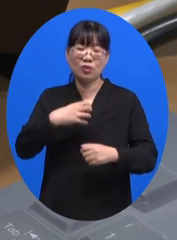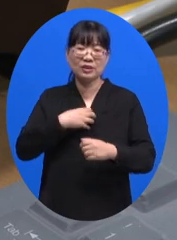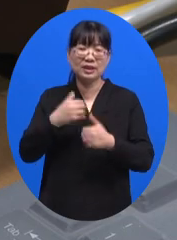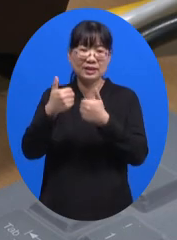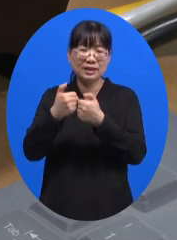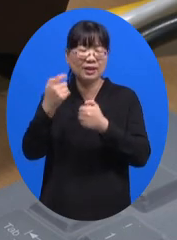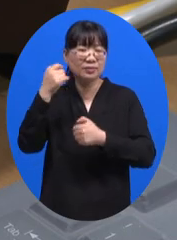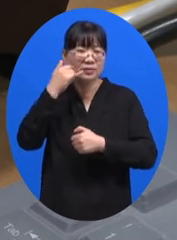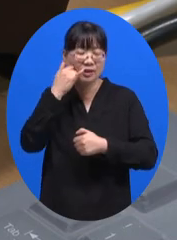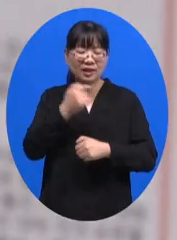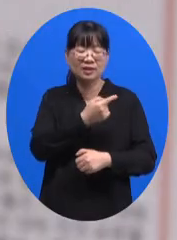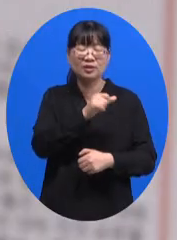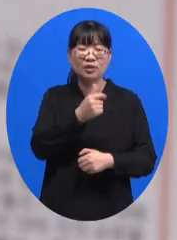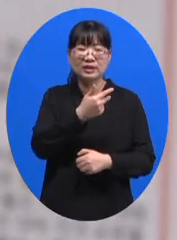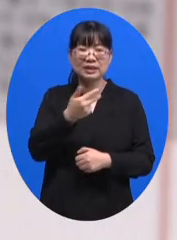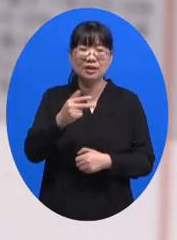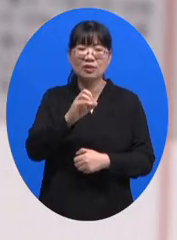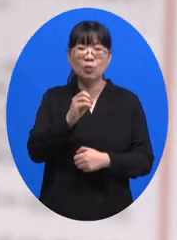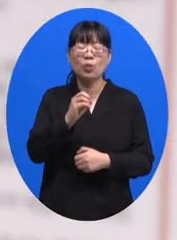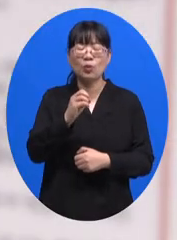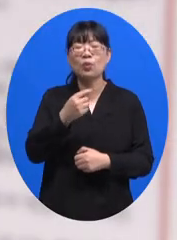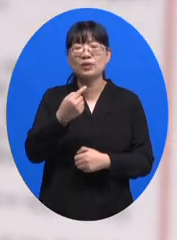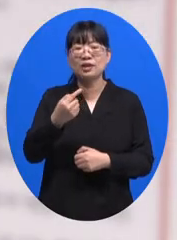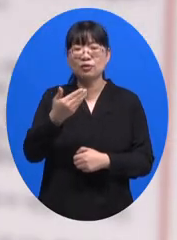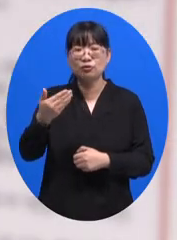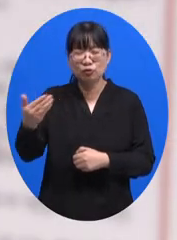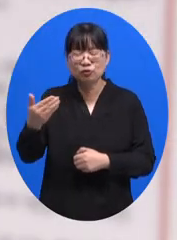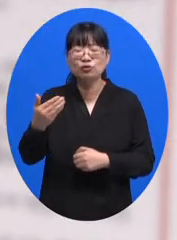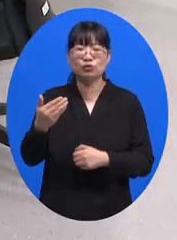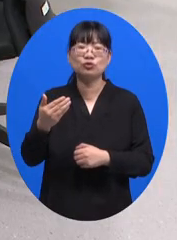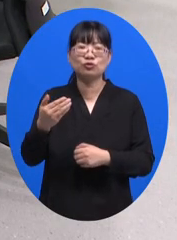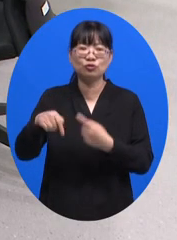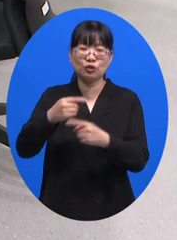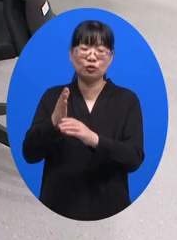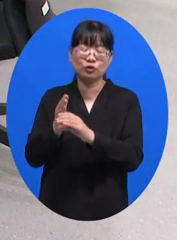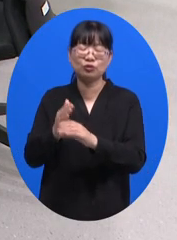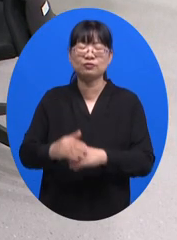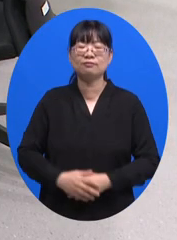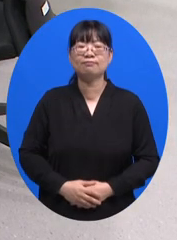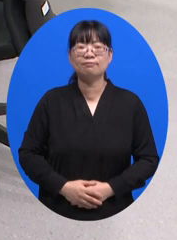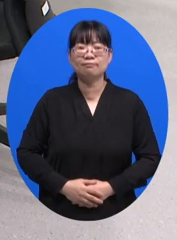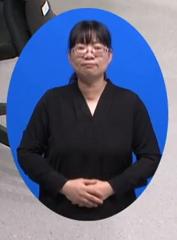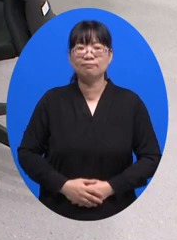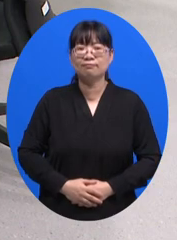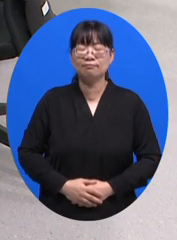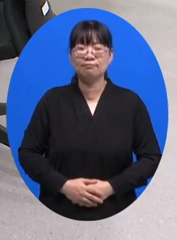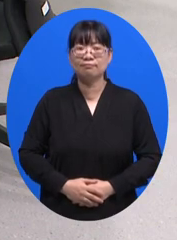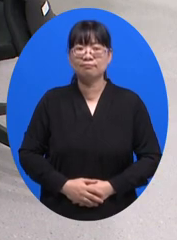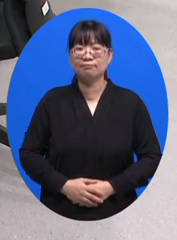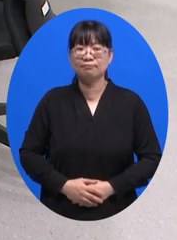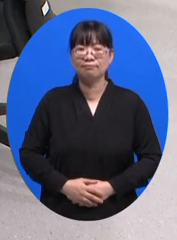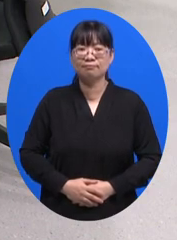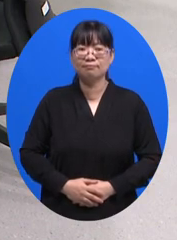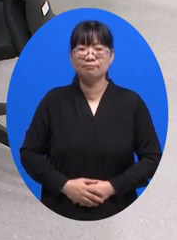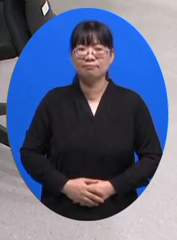정신건강위기상담 전화 1577-0199를 운영 중입니다. 경기지TV 최지연입니다.